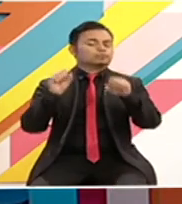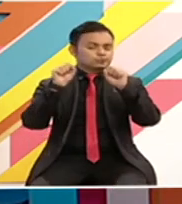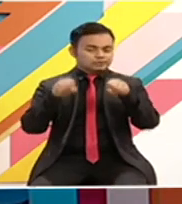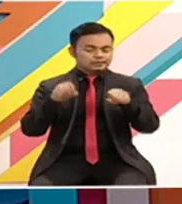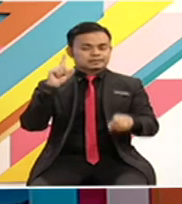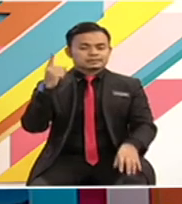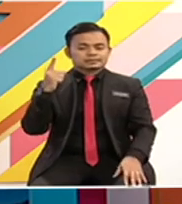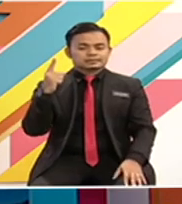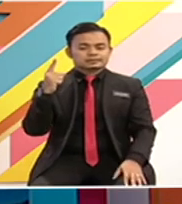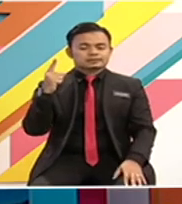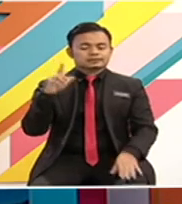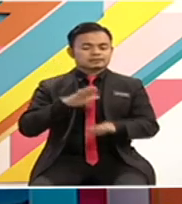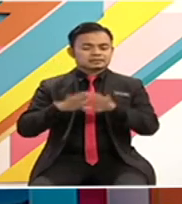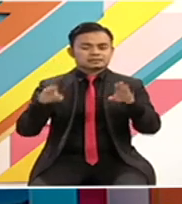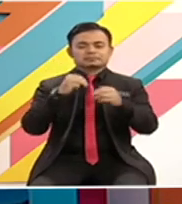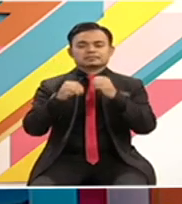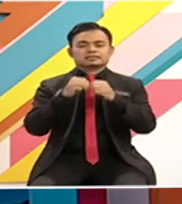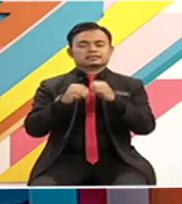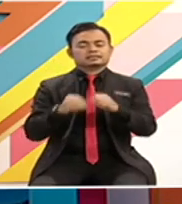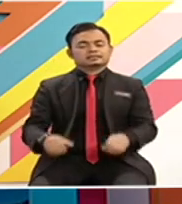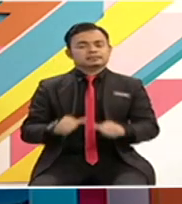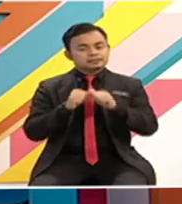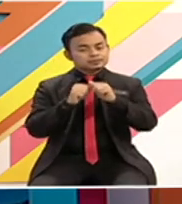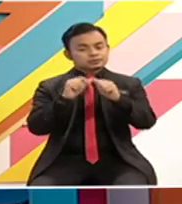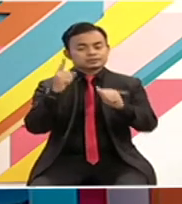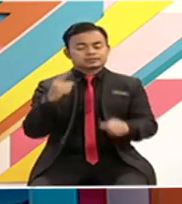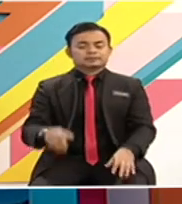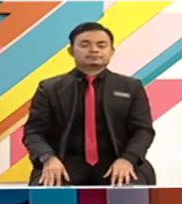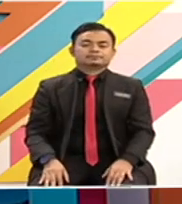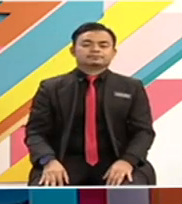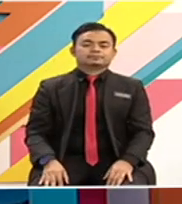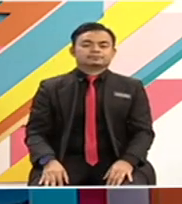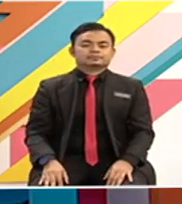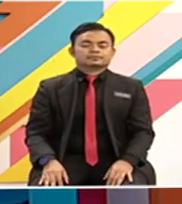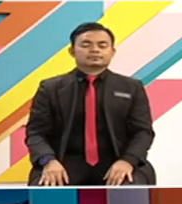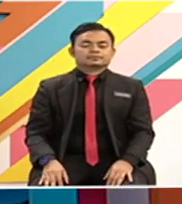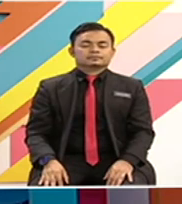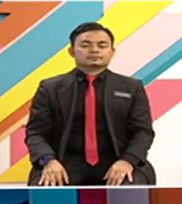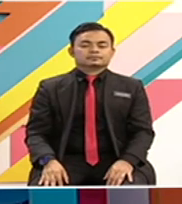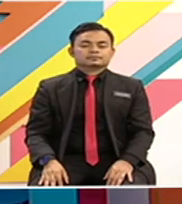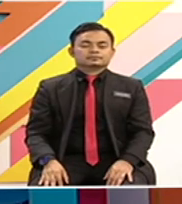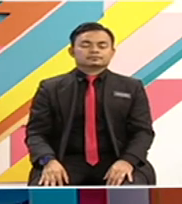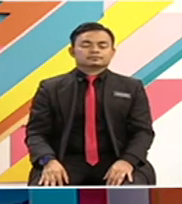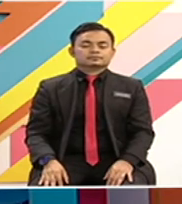Oke ditunggu kering-kering juga telah kita sediakan satu